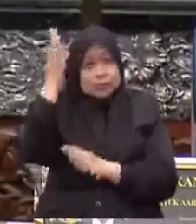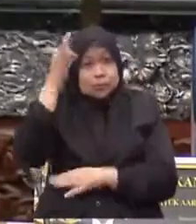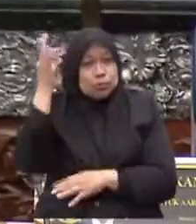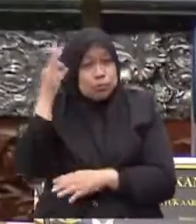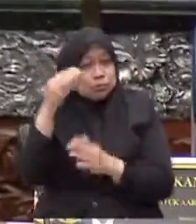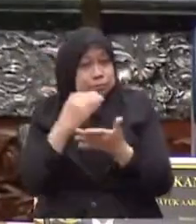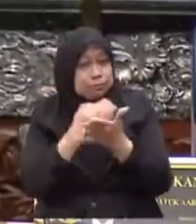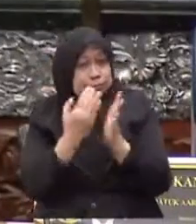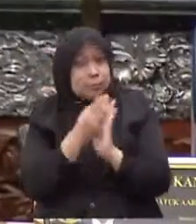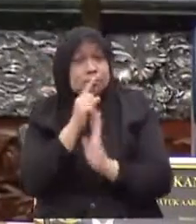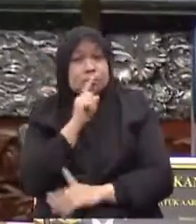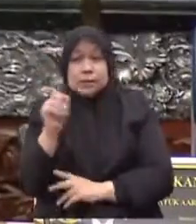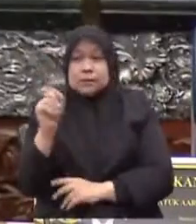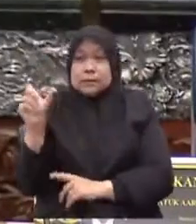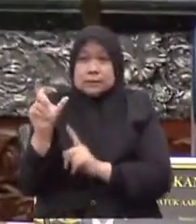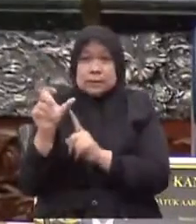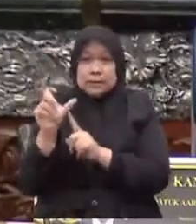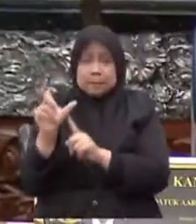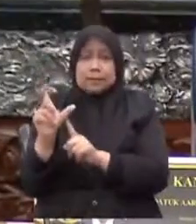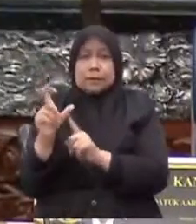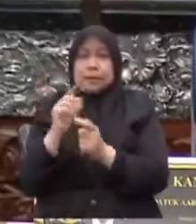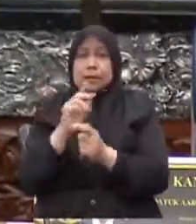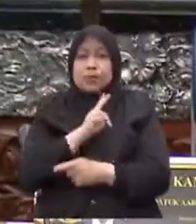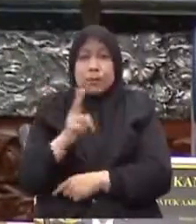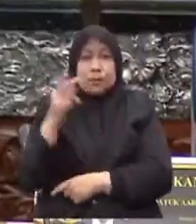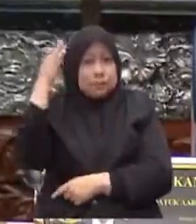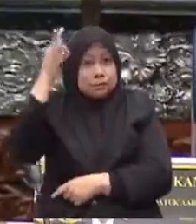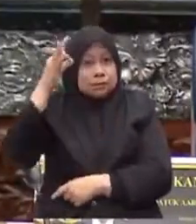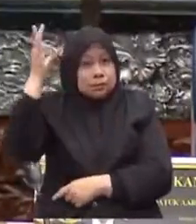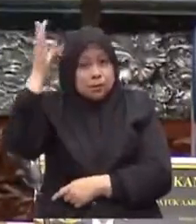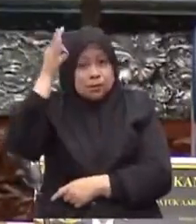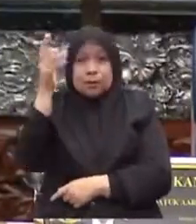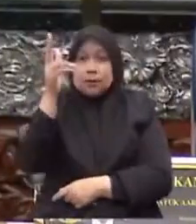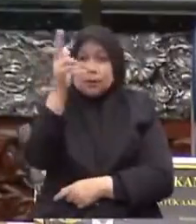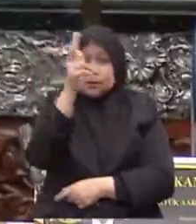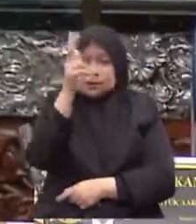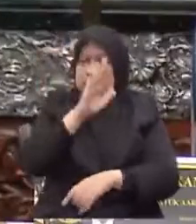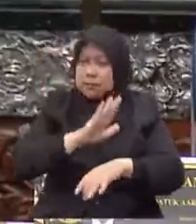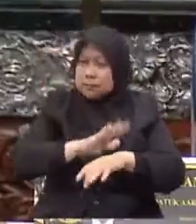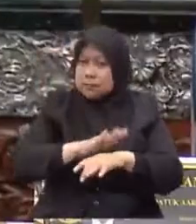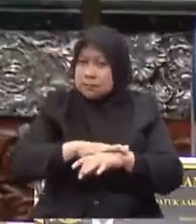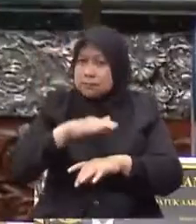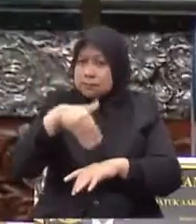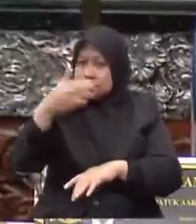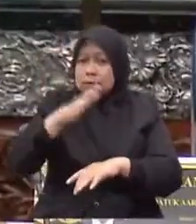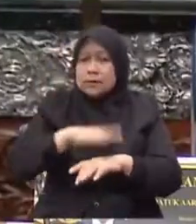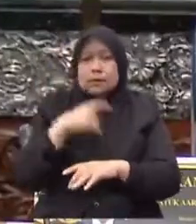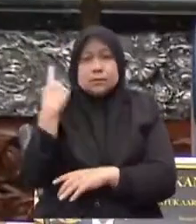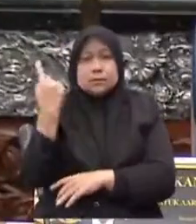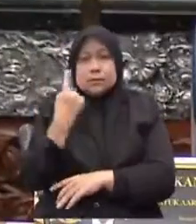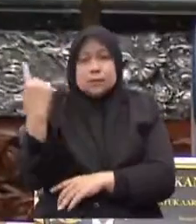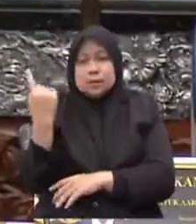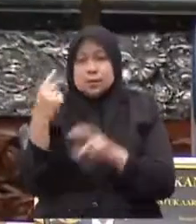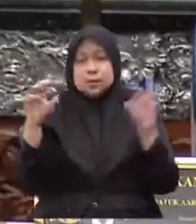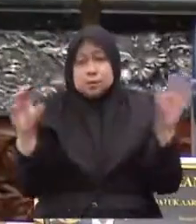Islam adalah agama bagi persekutuan kerajaan dari Sumatera ke Sumatera